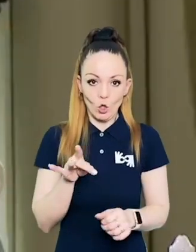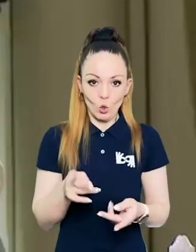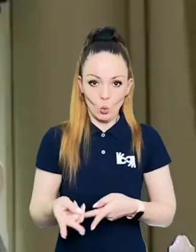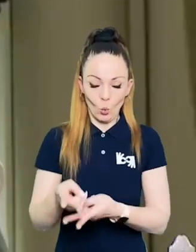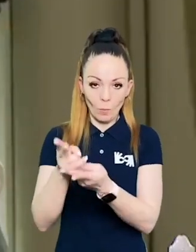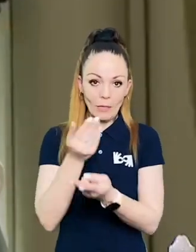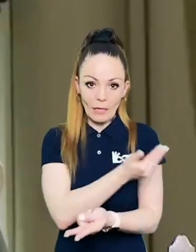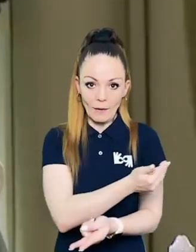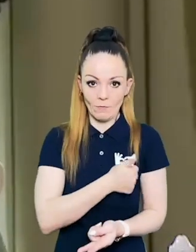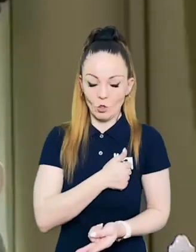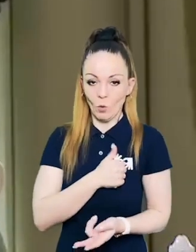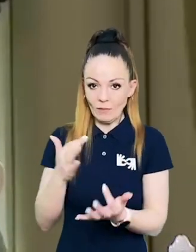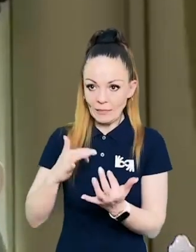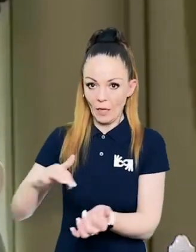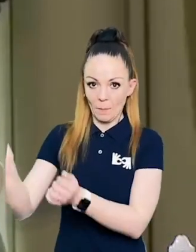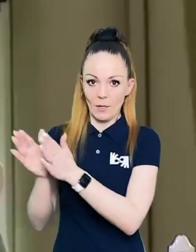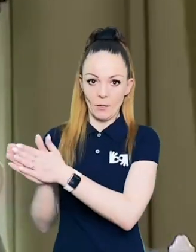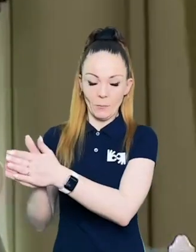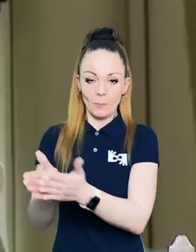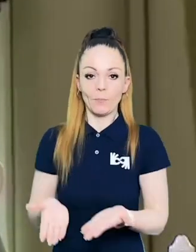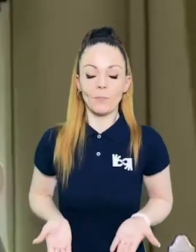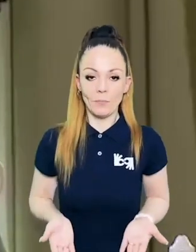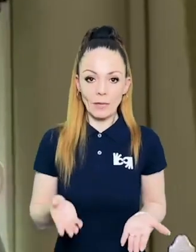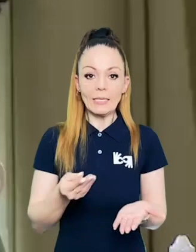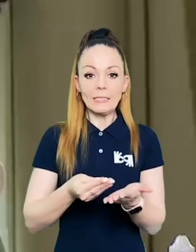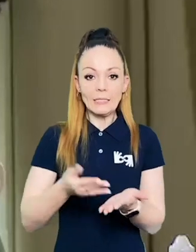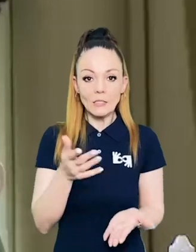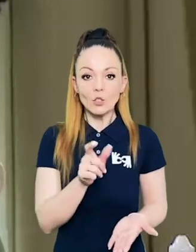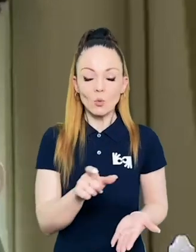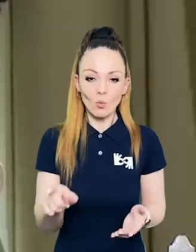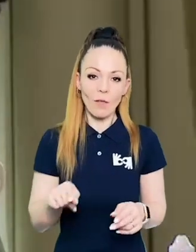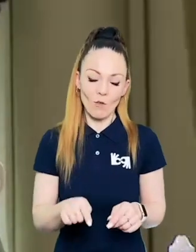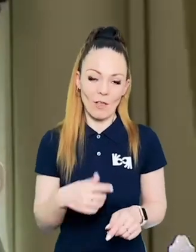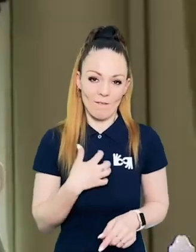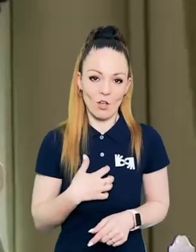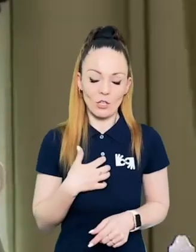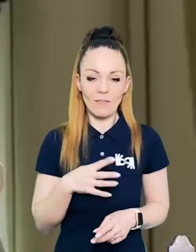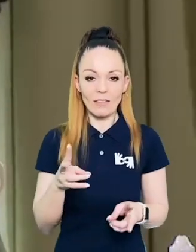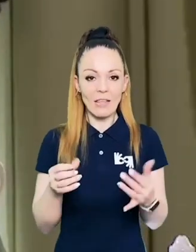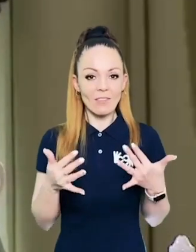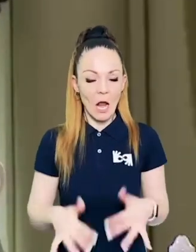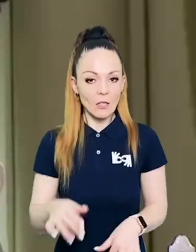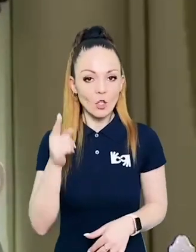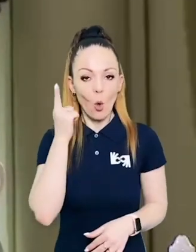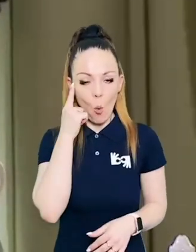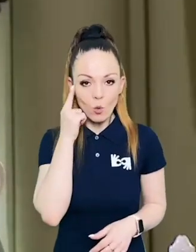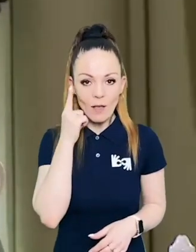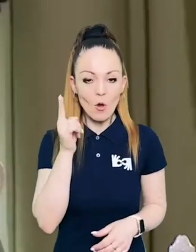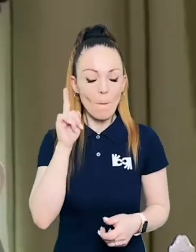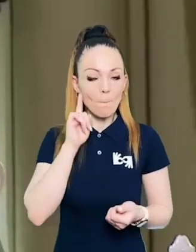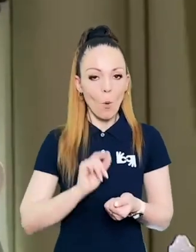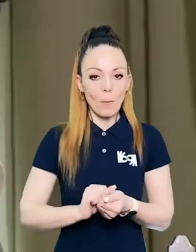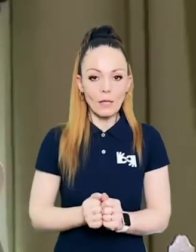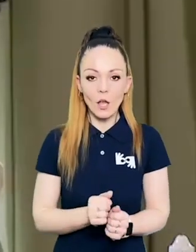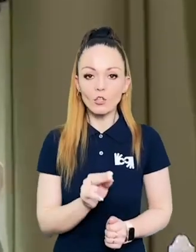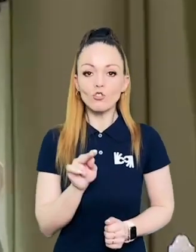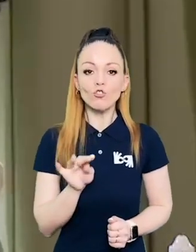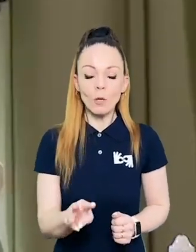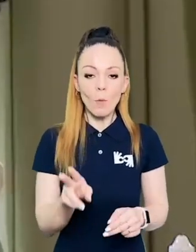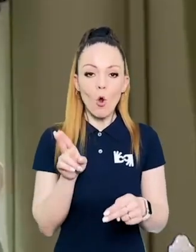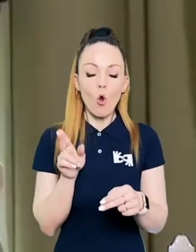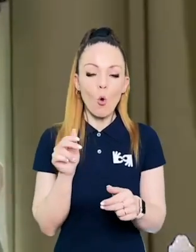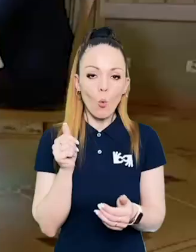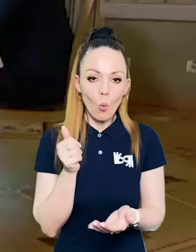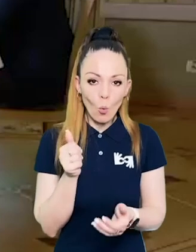військових. Тому от, мені здається, все ж таки цінність людей, вона важлива. Не втратити голову, пам'ятати, чим